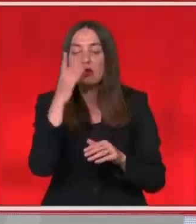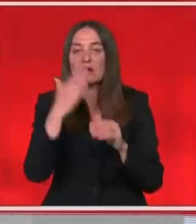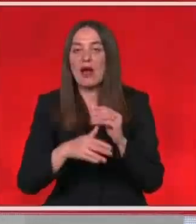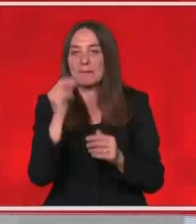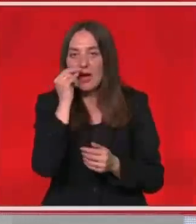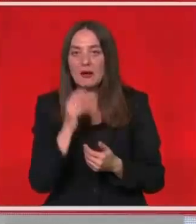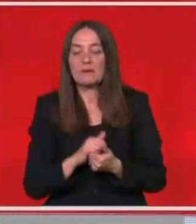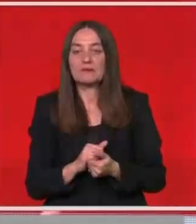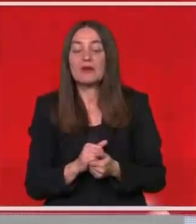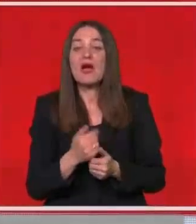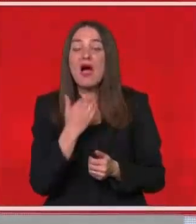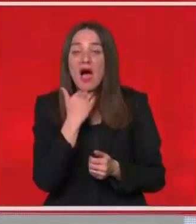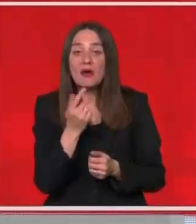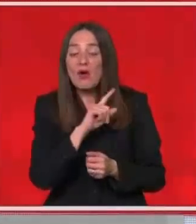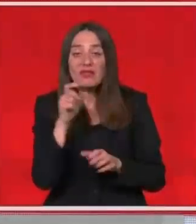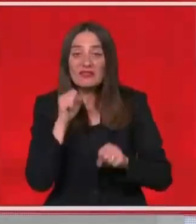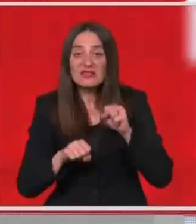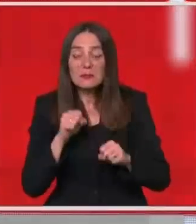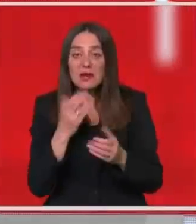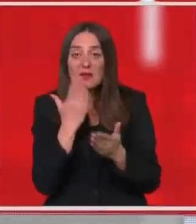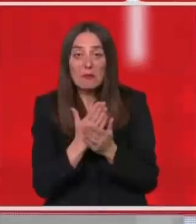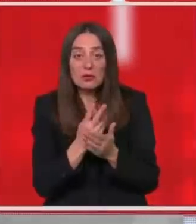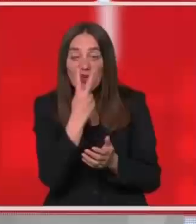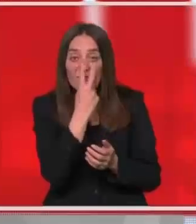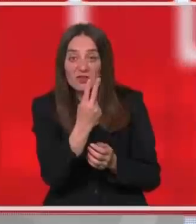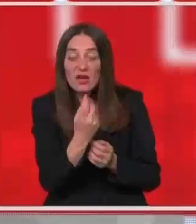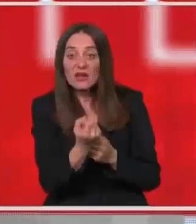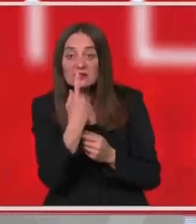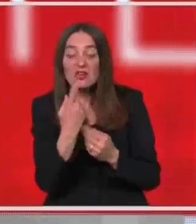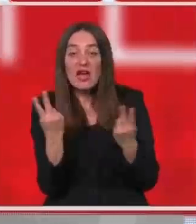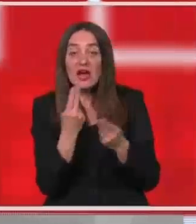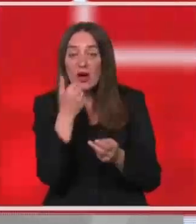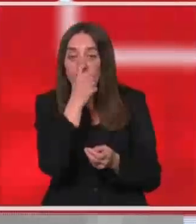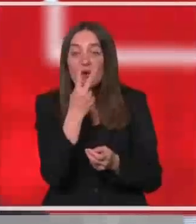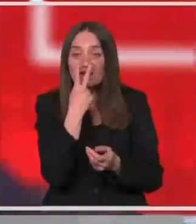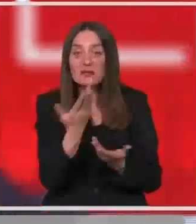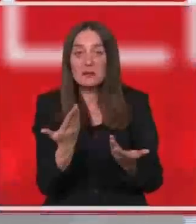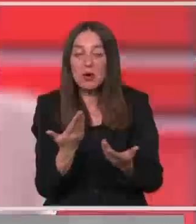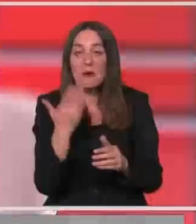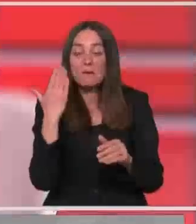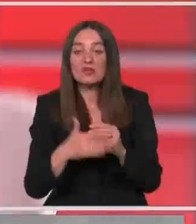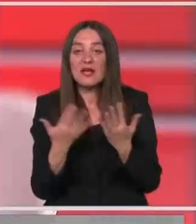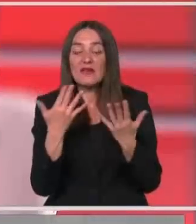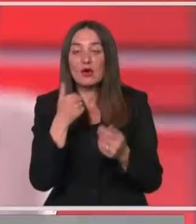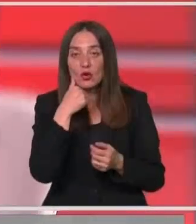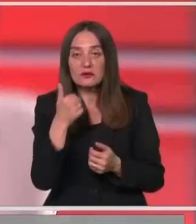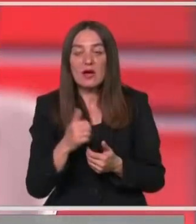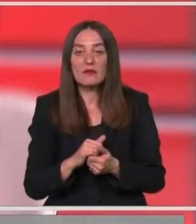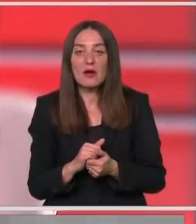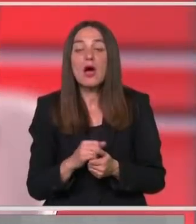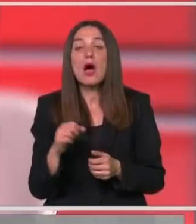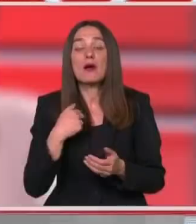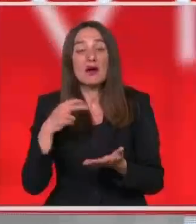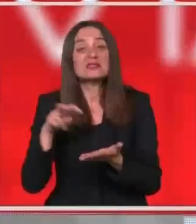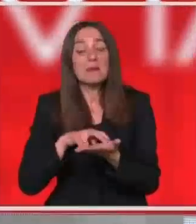maja. Ali ako nedisciplina bude izraženija kao što vidimo da jeste u posljednjih nekoliko dana, bojim